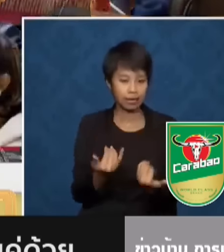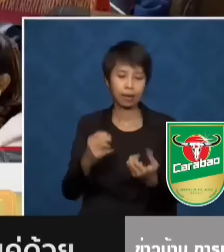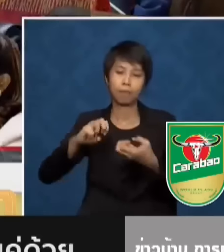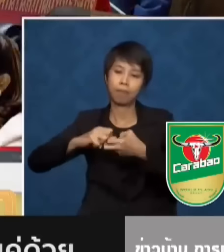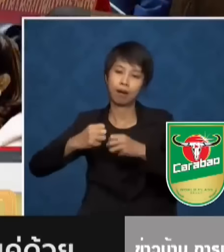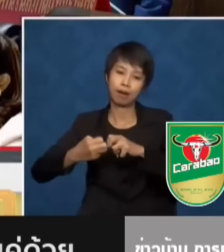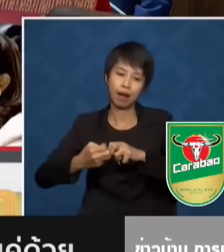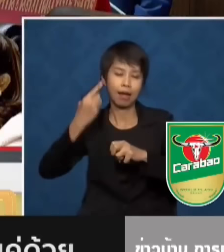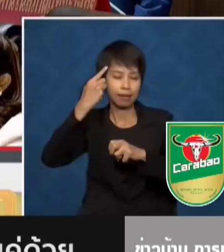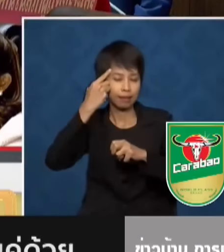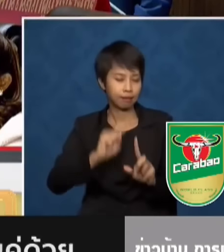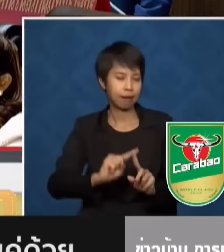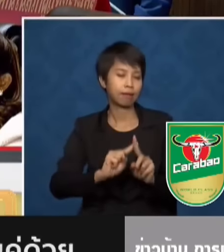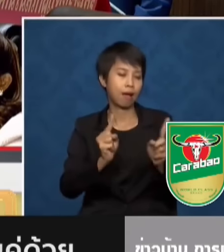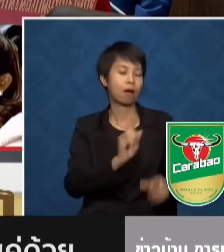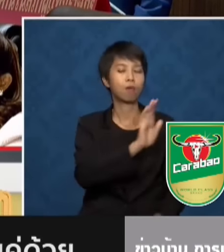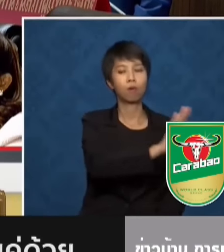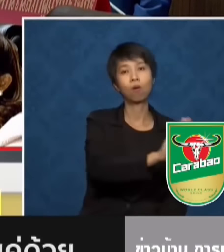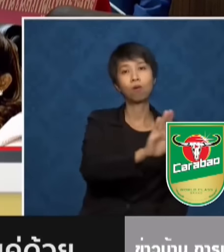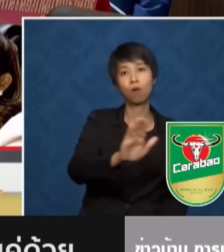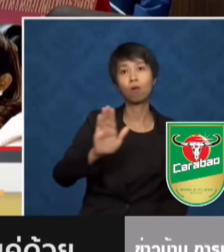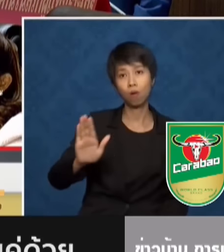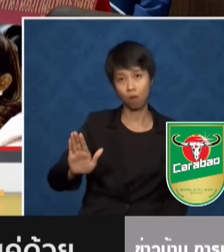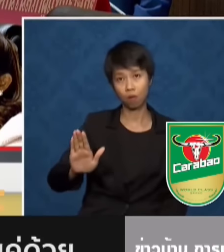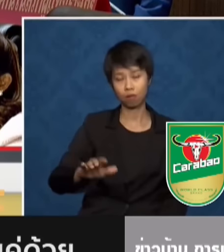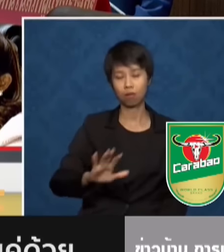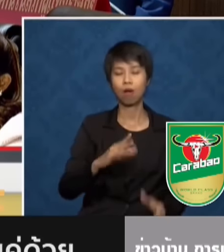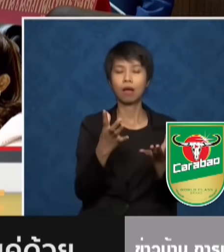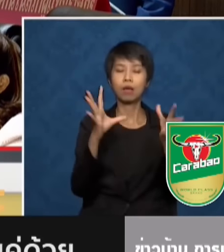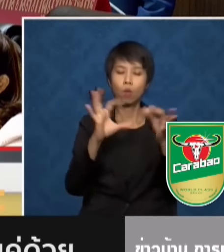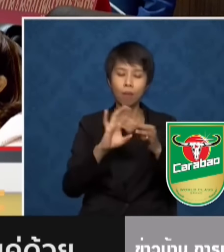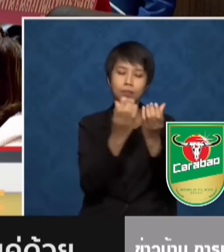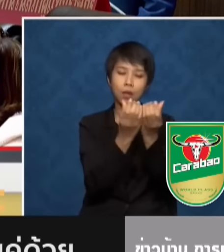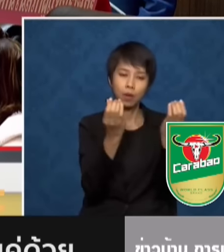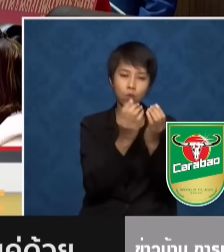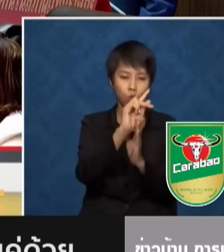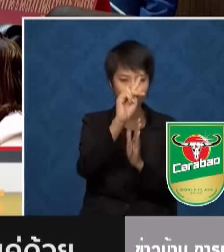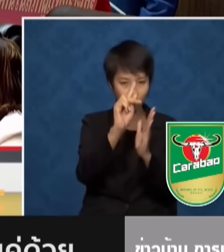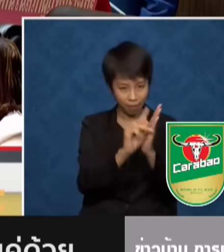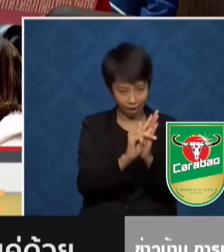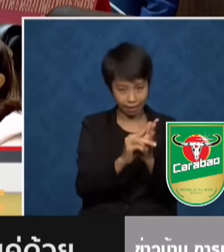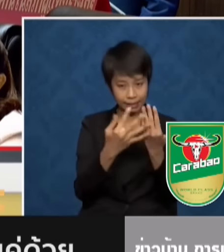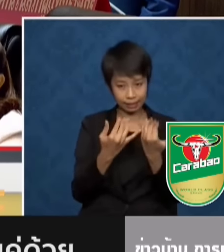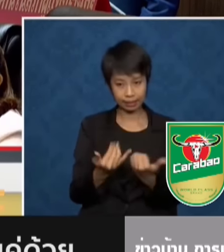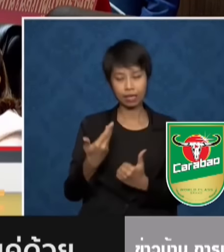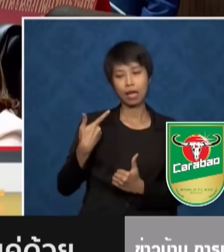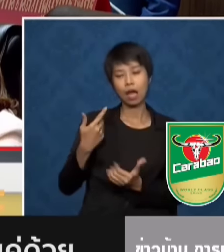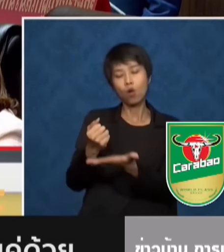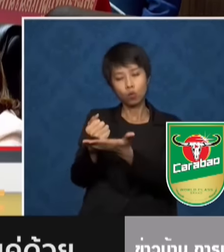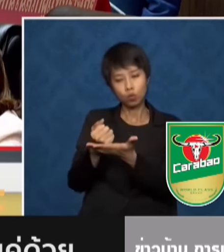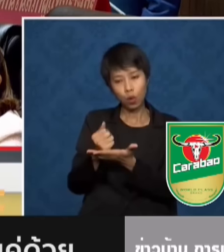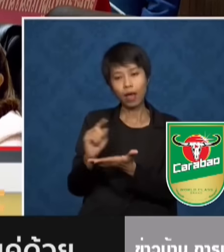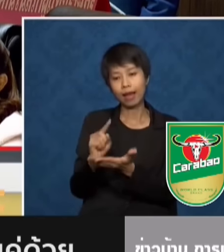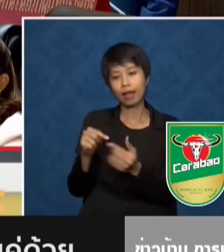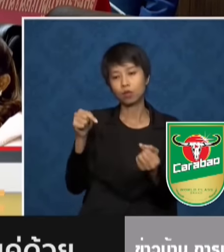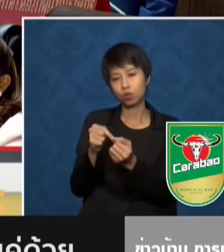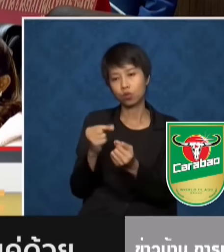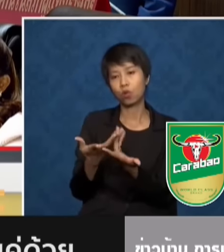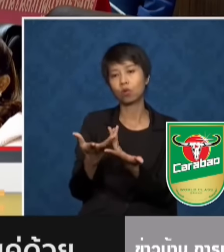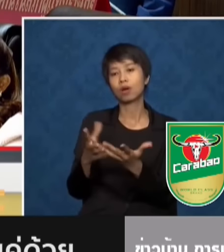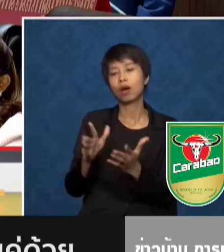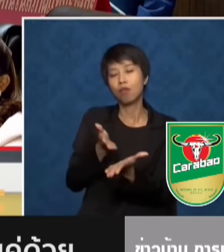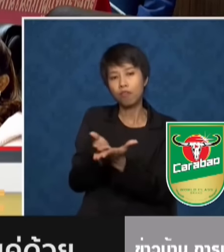คยเป็นมาก่ อ นก็เกิดนะฮะรวมถึงระบบราชการยังเป็นเต็มไปด้วยระบบตั๋วระบบสวยจนพี่น้องประชาชน